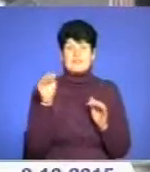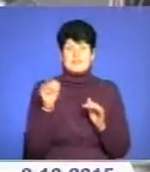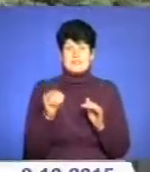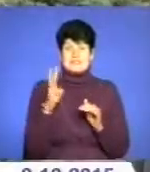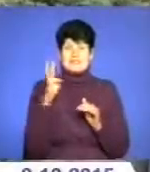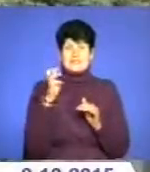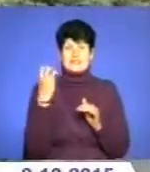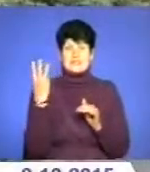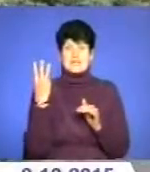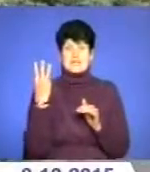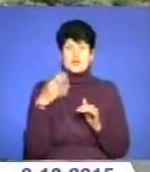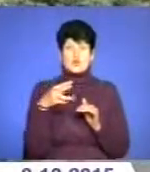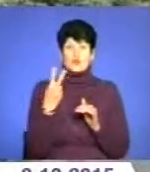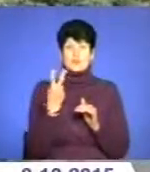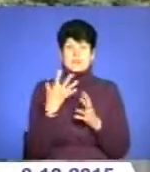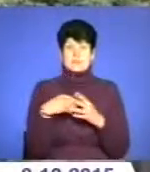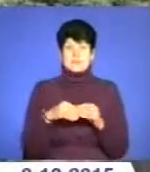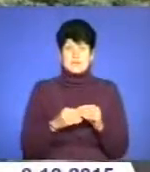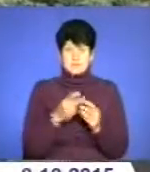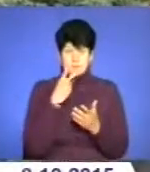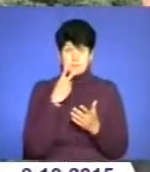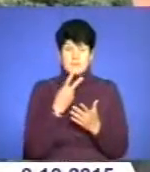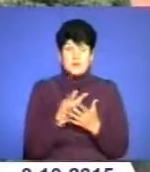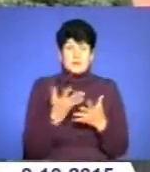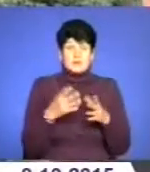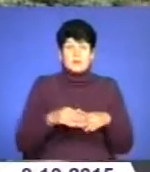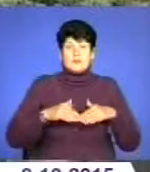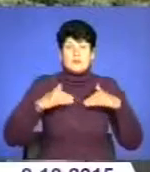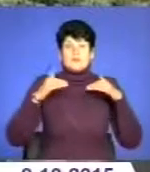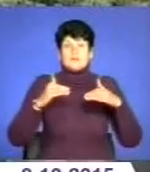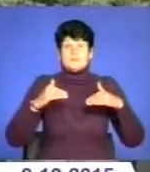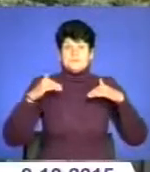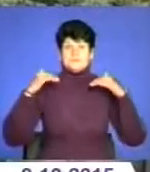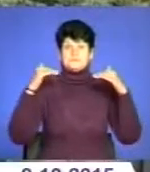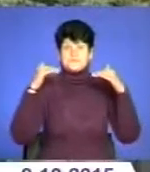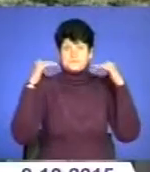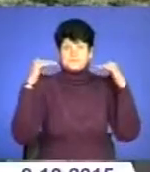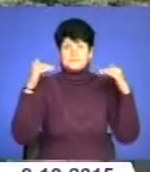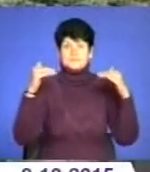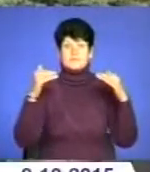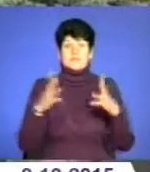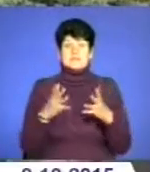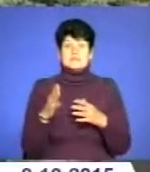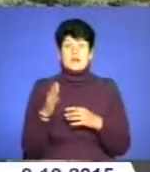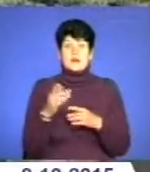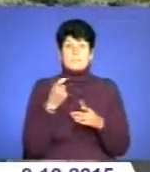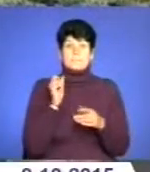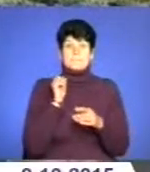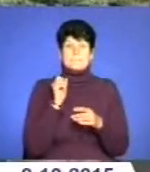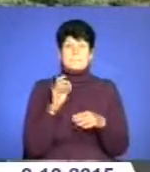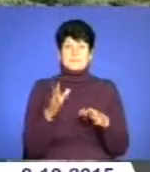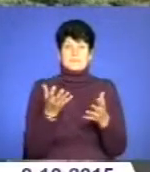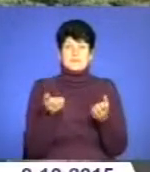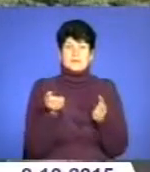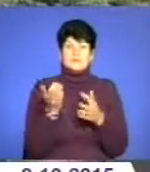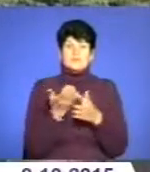92 342 сім'ї. Тобто, як бачимо, колосальне збільшення звернень за призначенням субсидій, і це